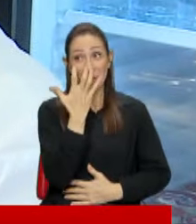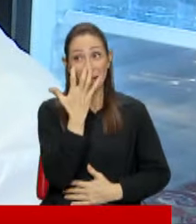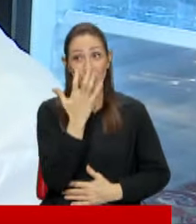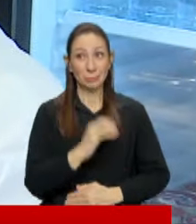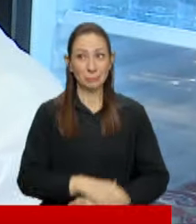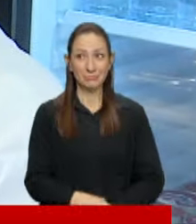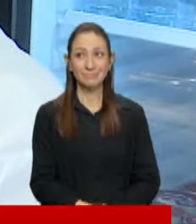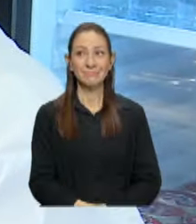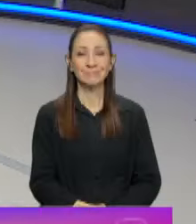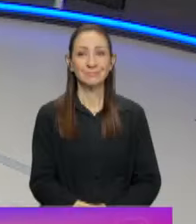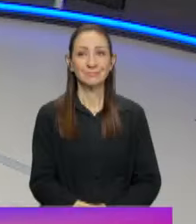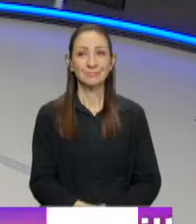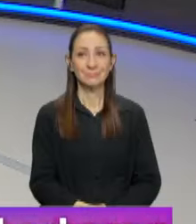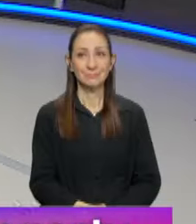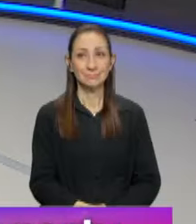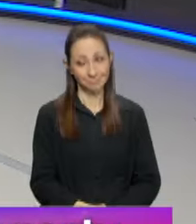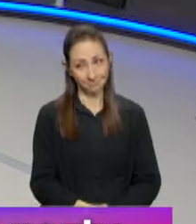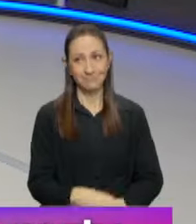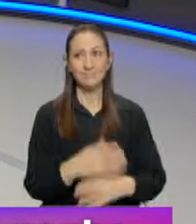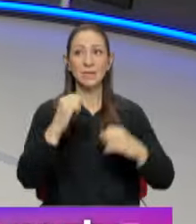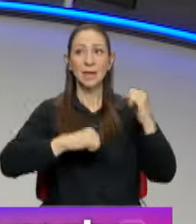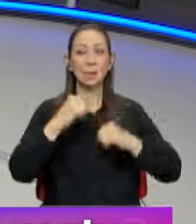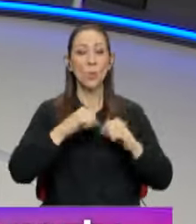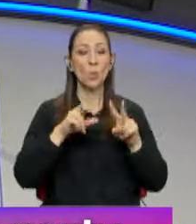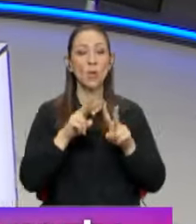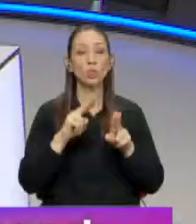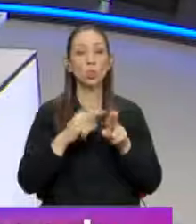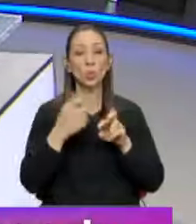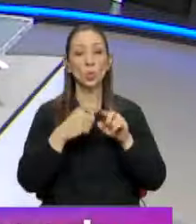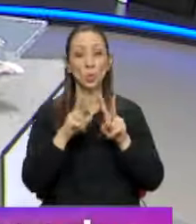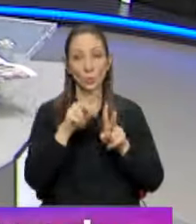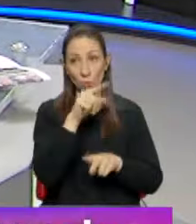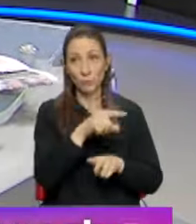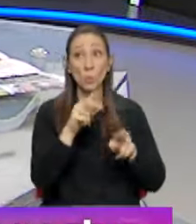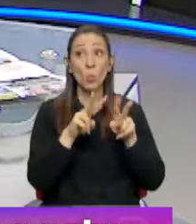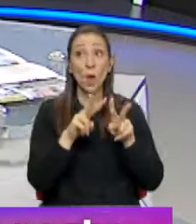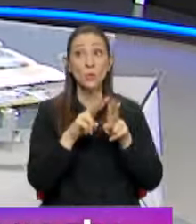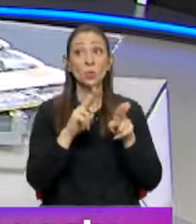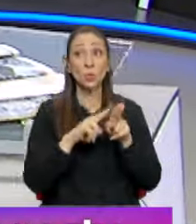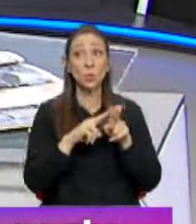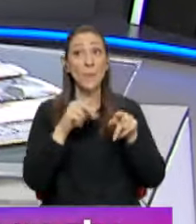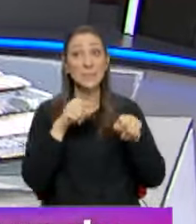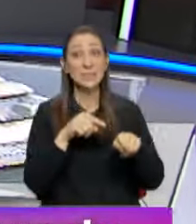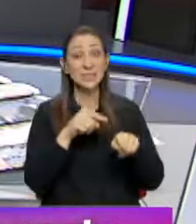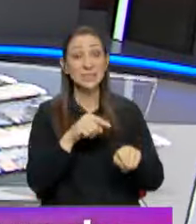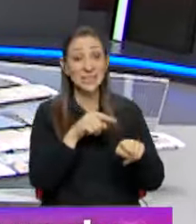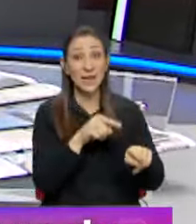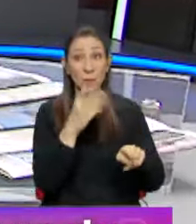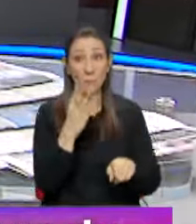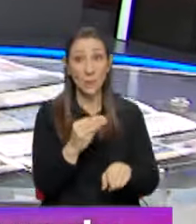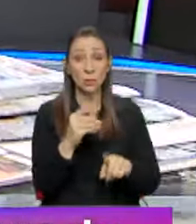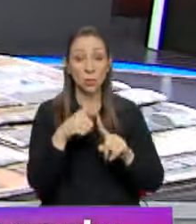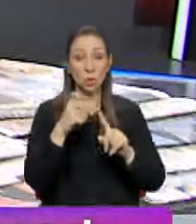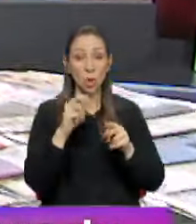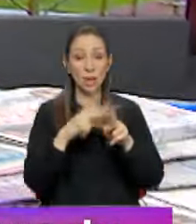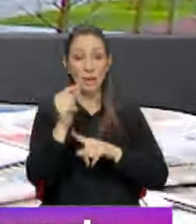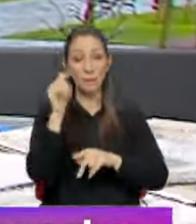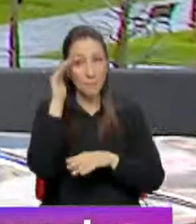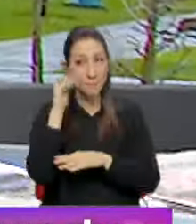hemen. Ve rakibi Murat Kurum. Murat Kurum'un da peşinde izini sürenler TOKİ